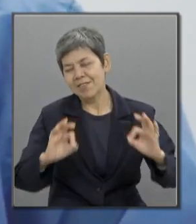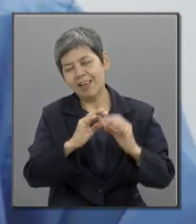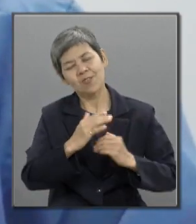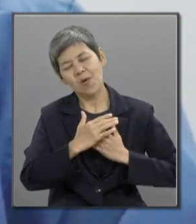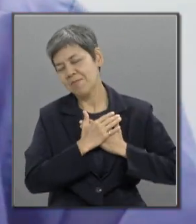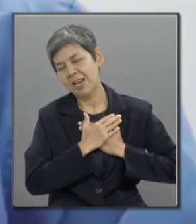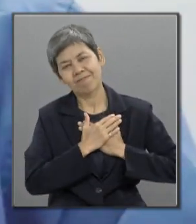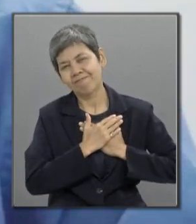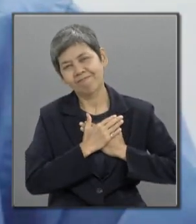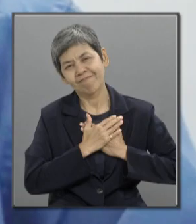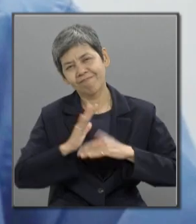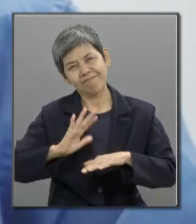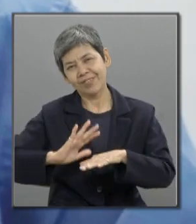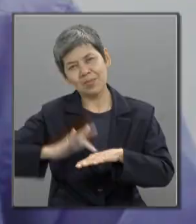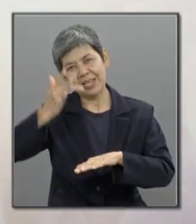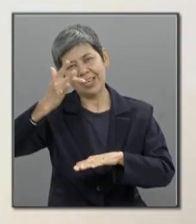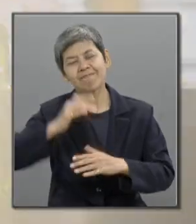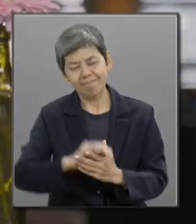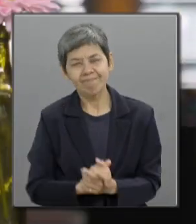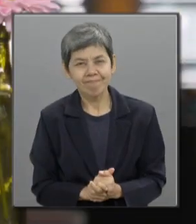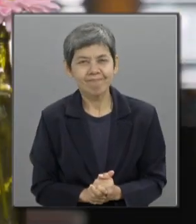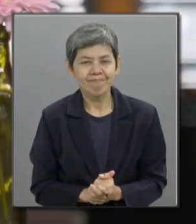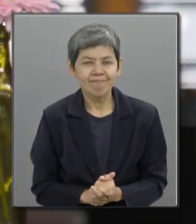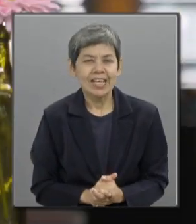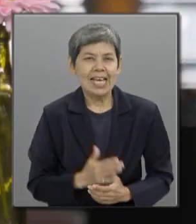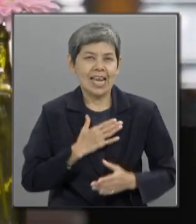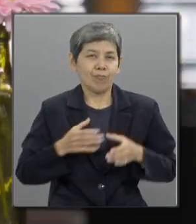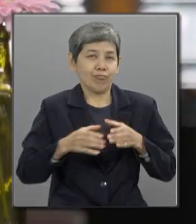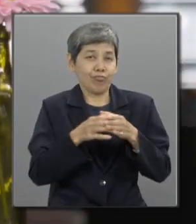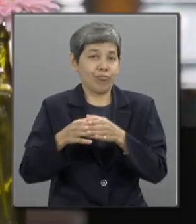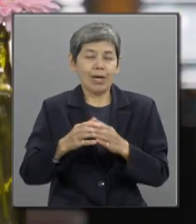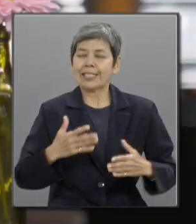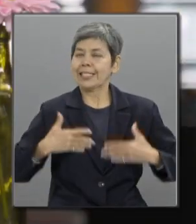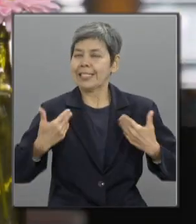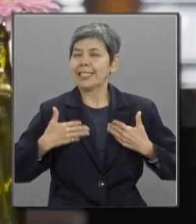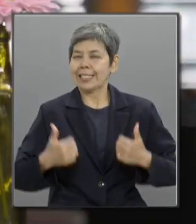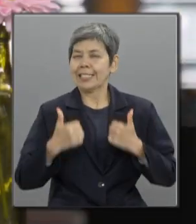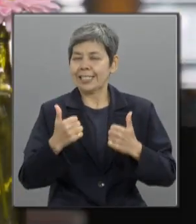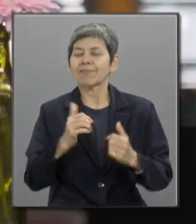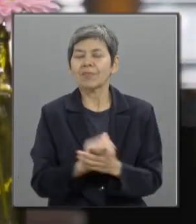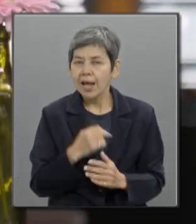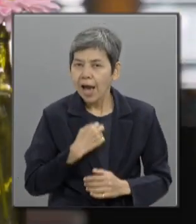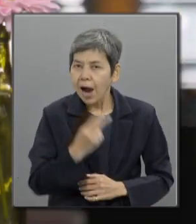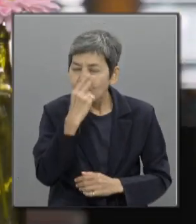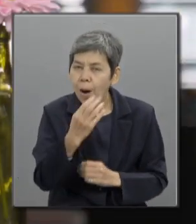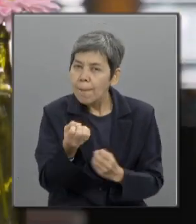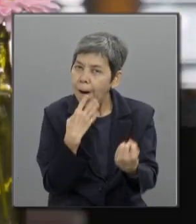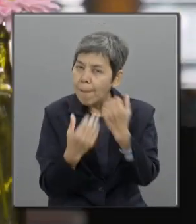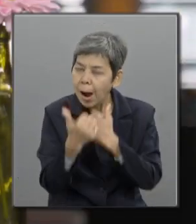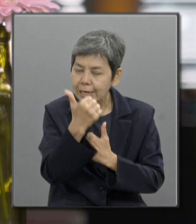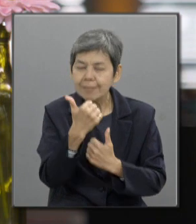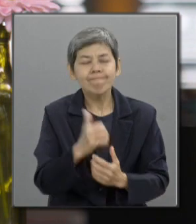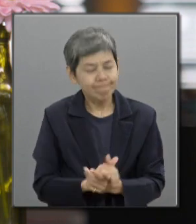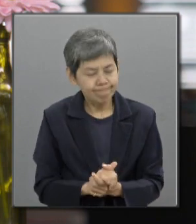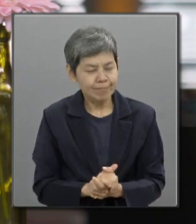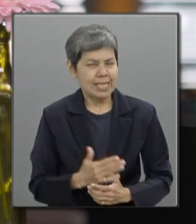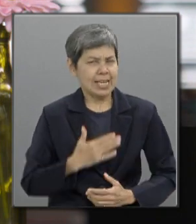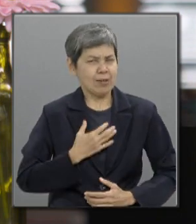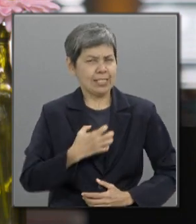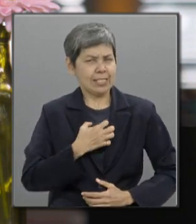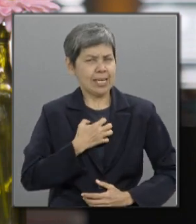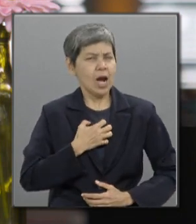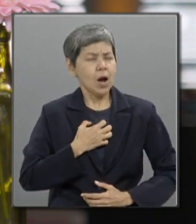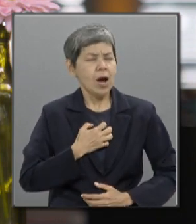ความรักสิ่งเหล่านี้นะครับมากขึ้น ดิฉันและทีมงานทุกๆคนดีใจมากเลยนะคะที่คุณผู้ชมส่งความคิดเห็นกันเข้ามาแล้วก็อยากจ